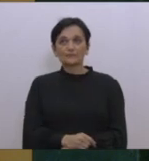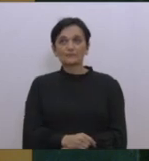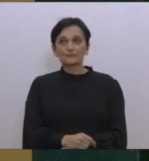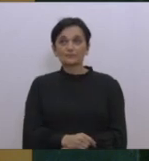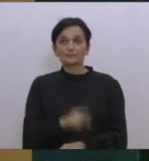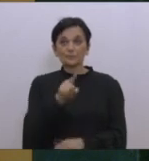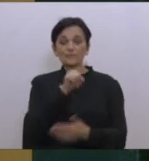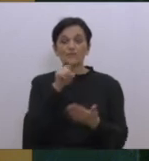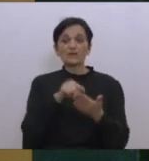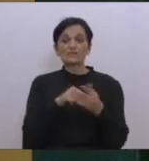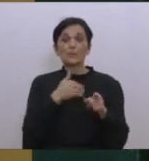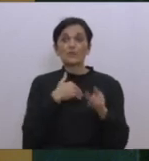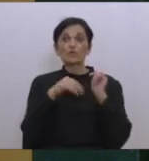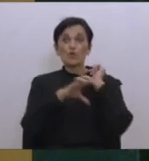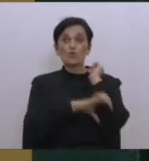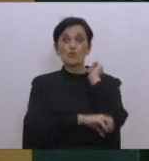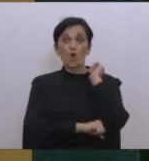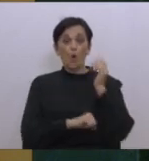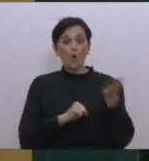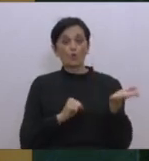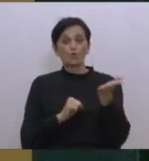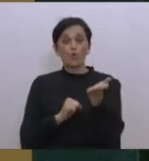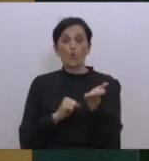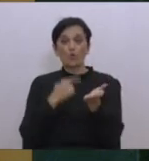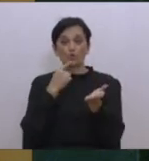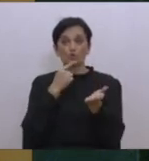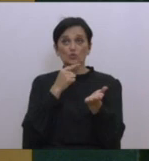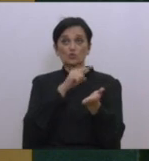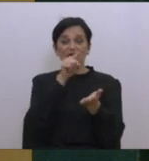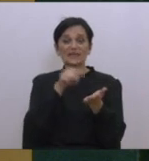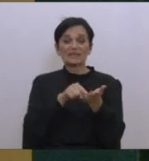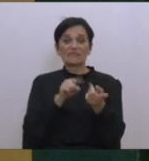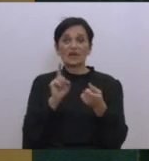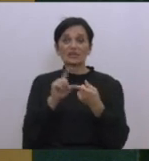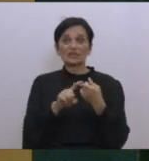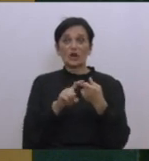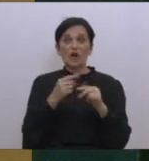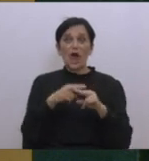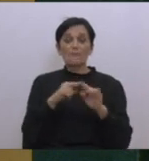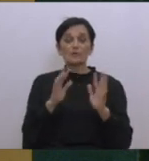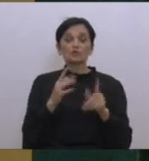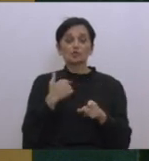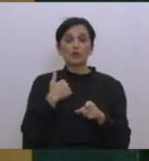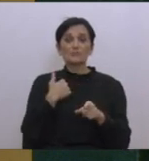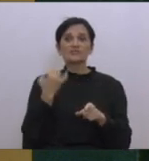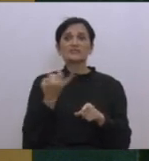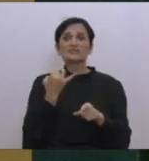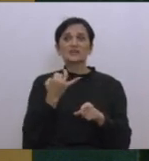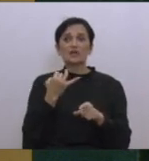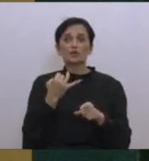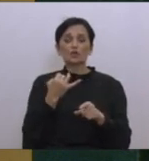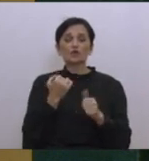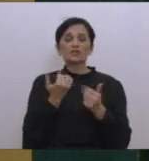ამ საკითხს მინდა ბოლოს რაც იყო წამოწეული კითხვა დაუკავშირო. ამ შემთხვევაში ჩემთვის საინტერესოა, რამდენად